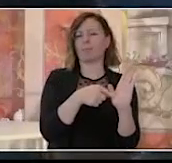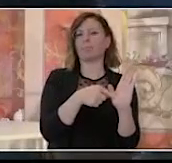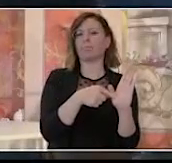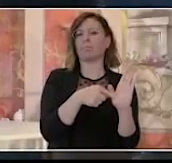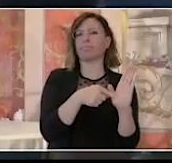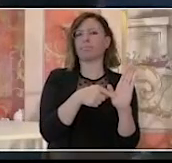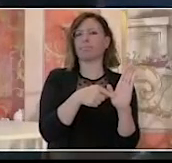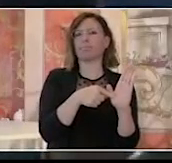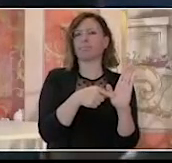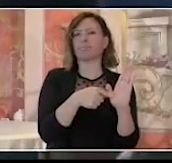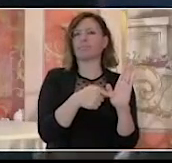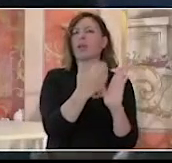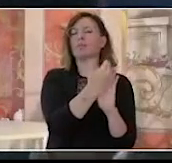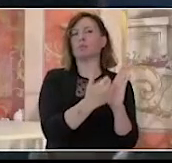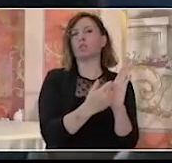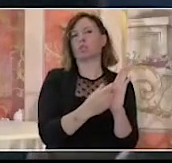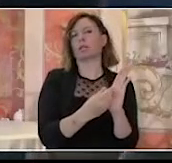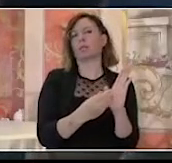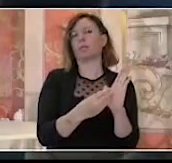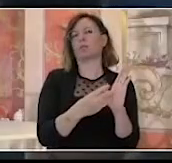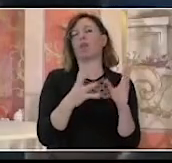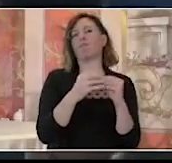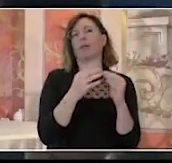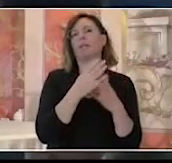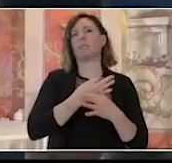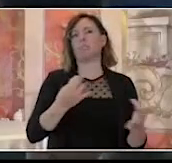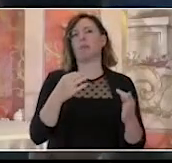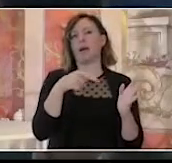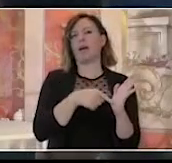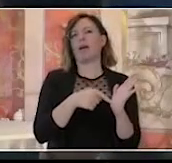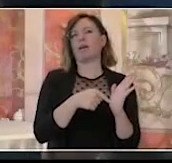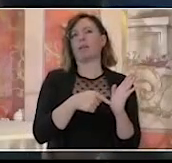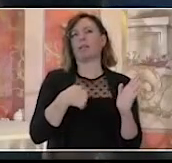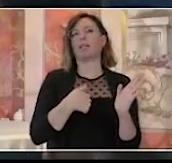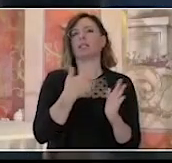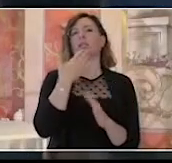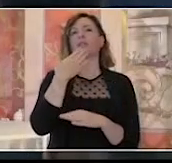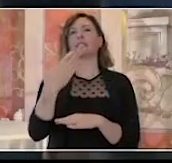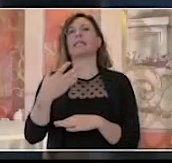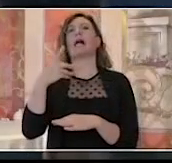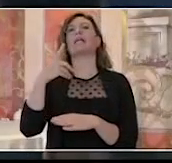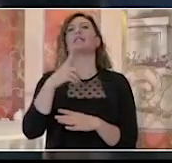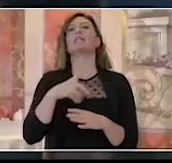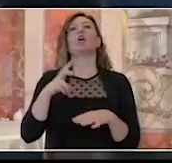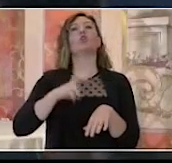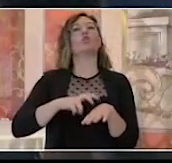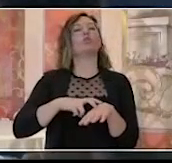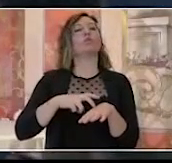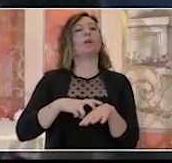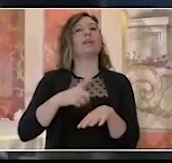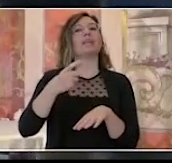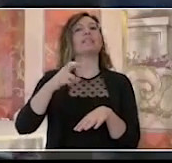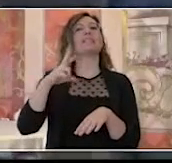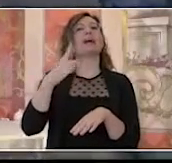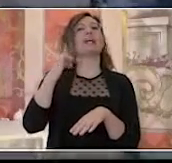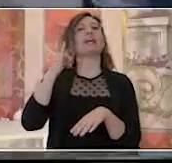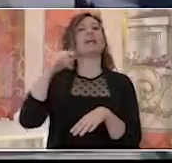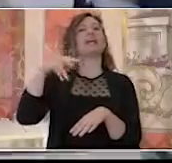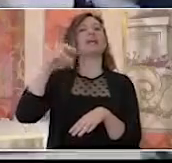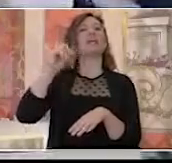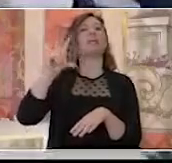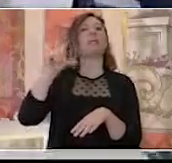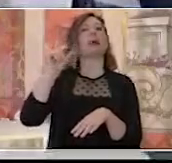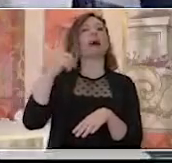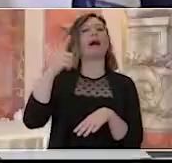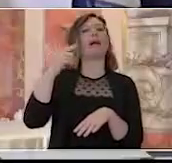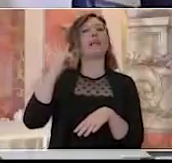una programmazione fatta bene e io ringrazio la dottoressa Grimaldi per aver faticosamente guidato anche il rapporto